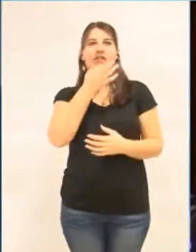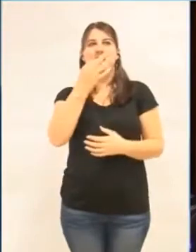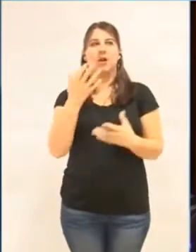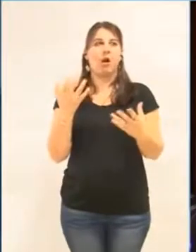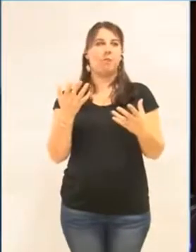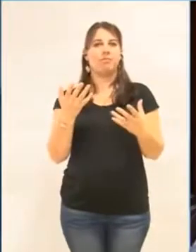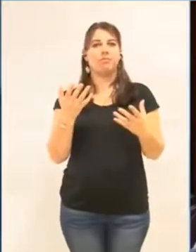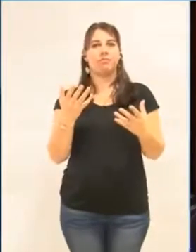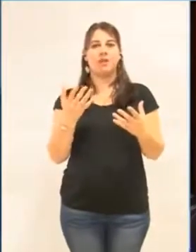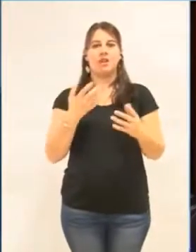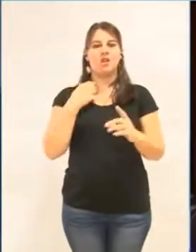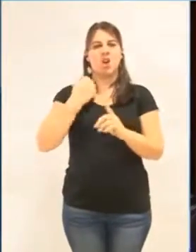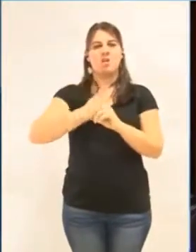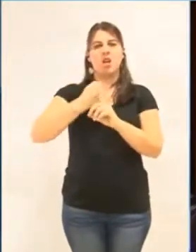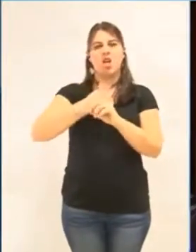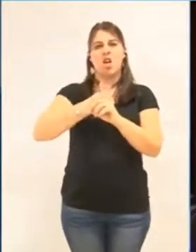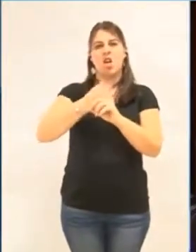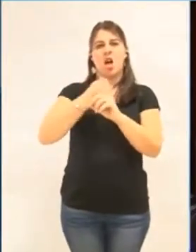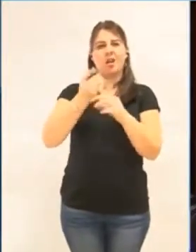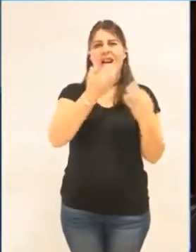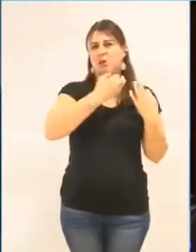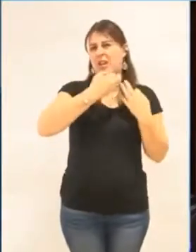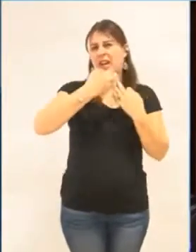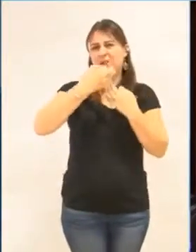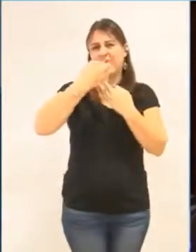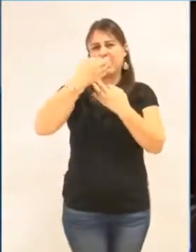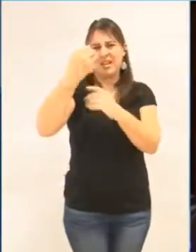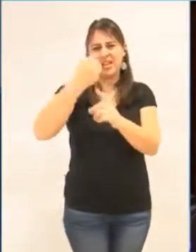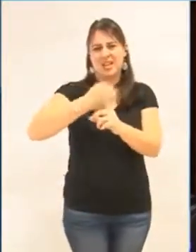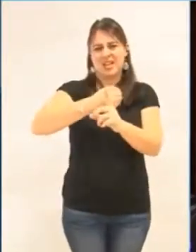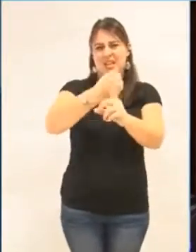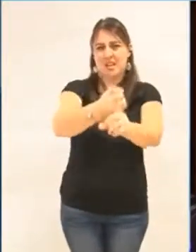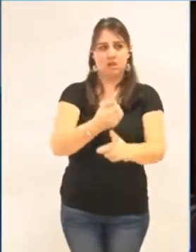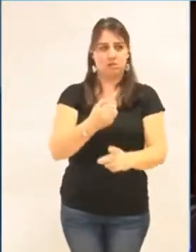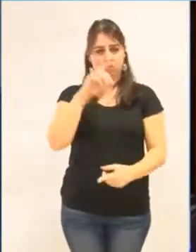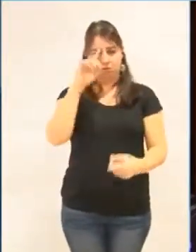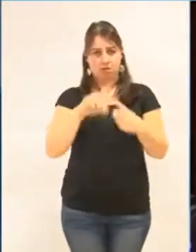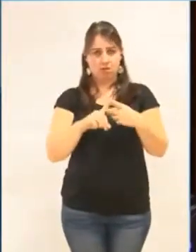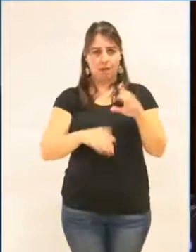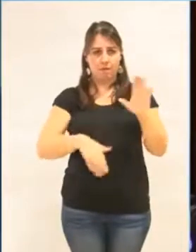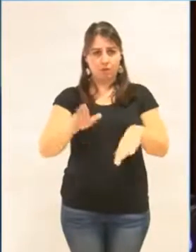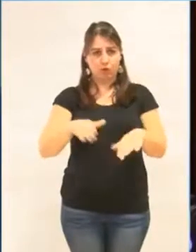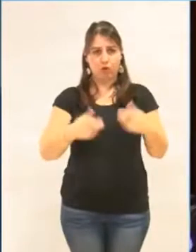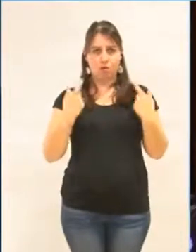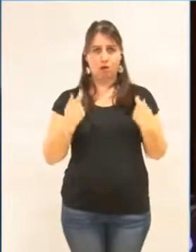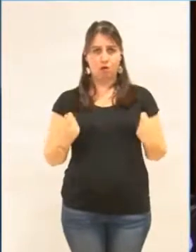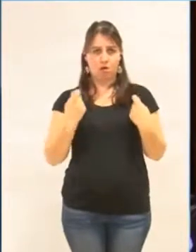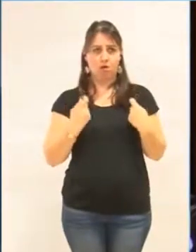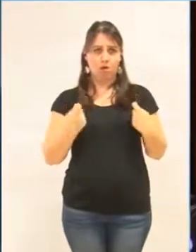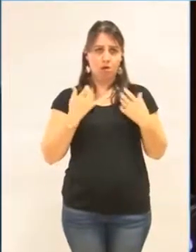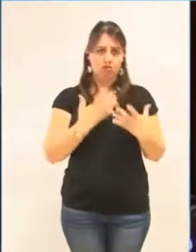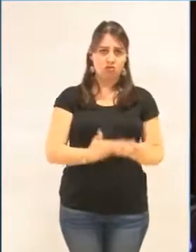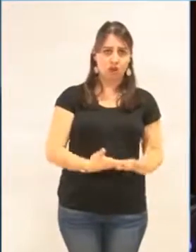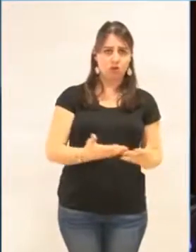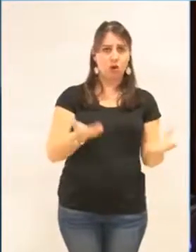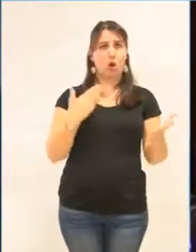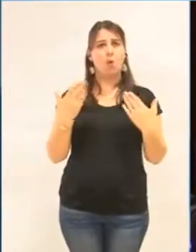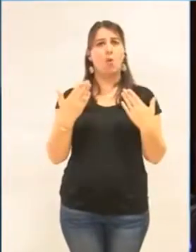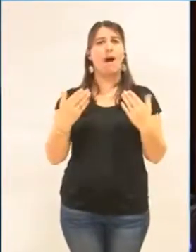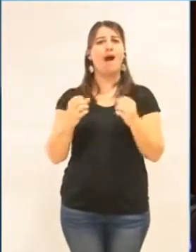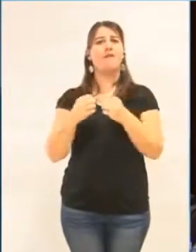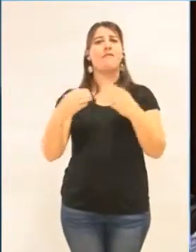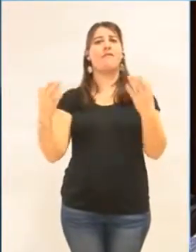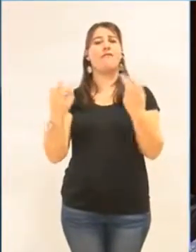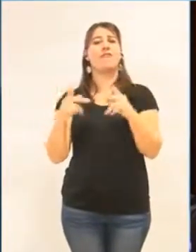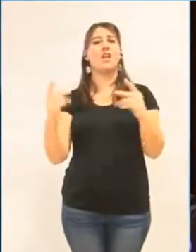de bataille d'Hernani permanente sur la réalité des charges de fonctionnement de notre ville par rapport aux villes de la même strate. Nous